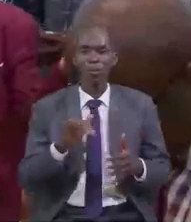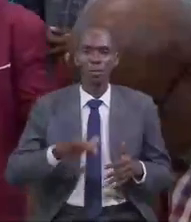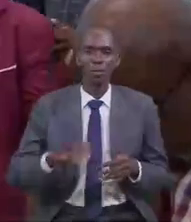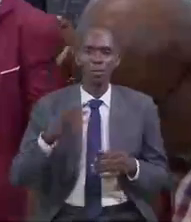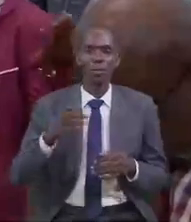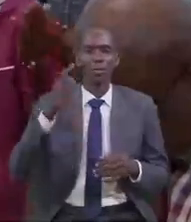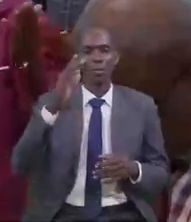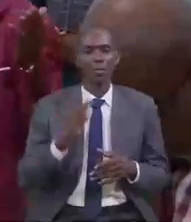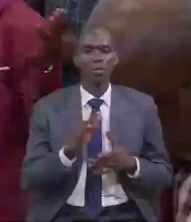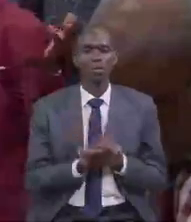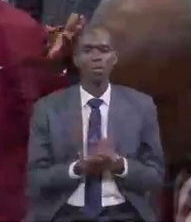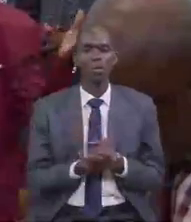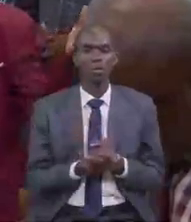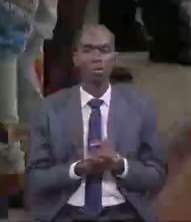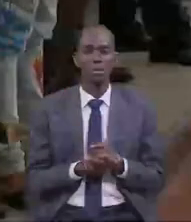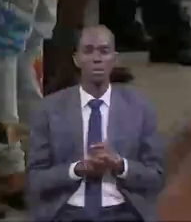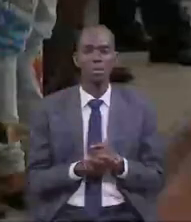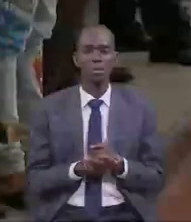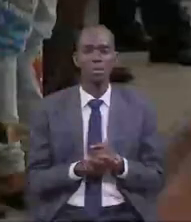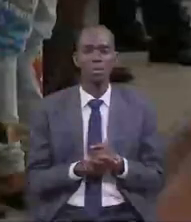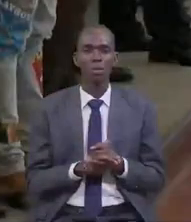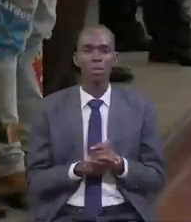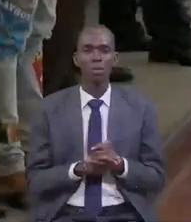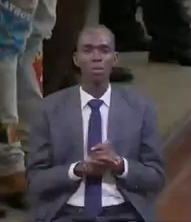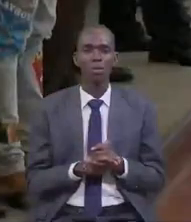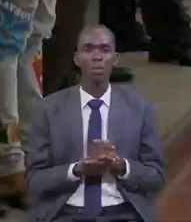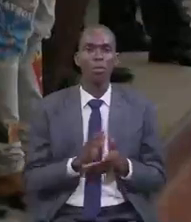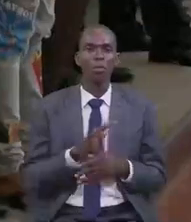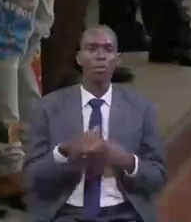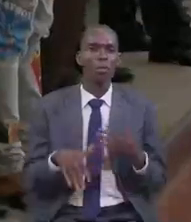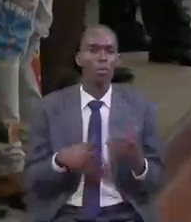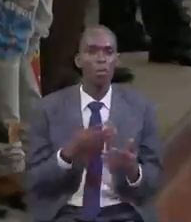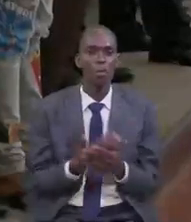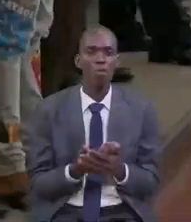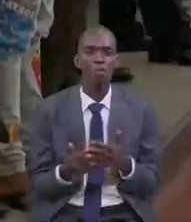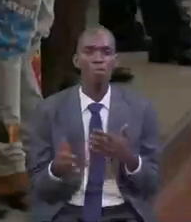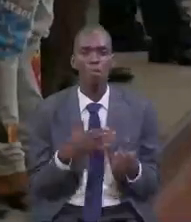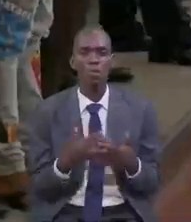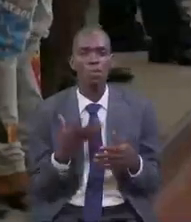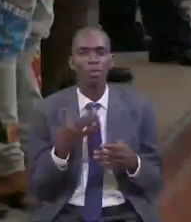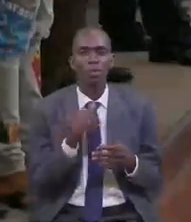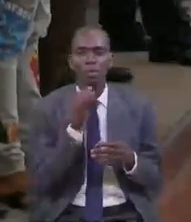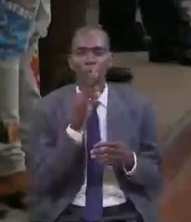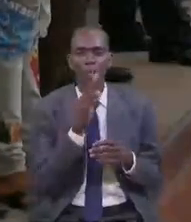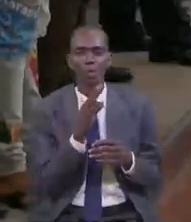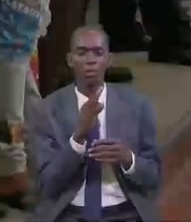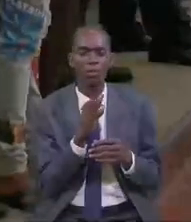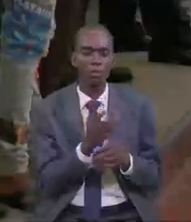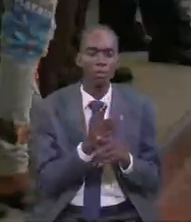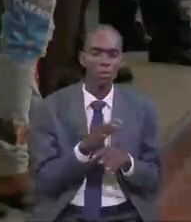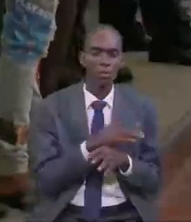Bible. Il faut abandonner tout cette attitude de laisser aller,